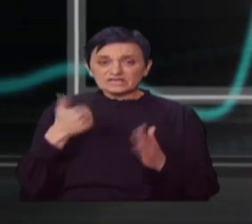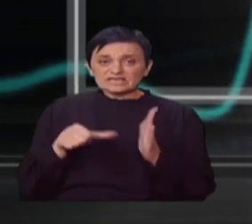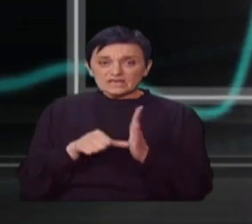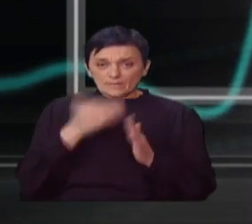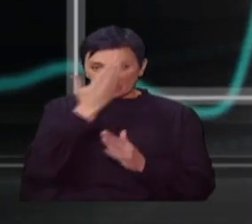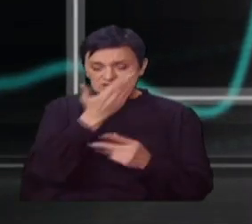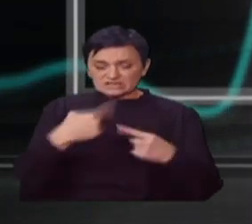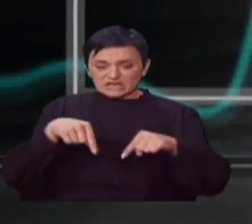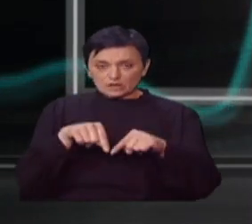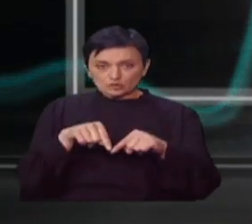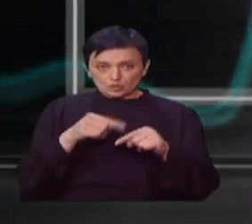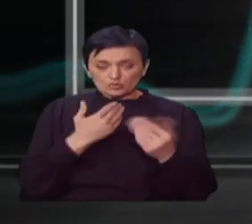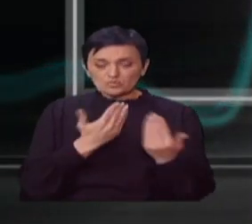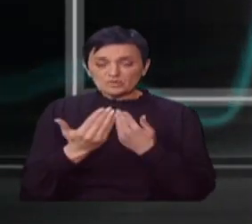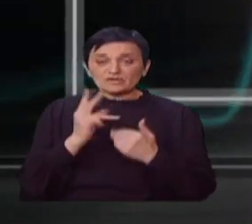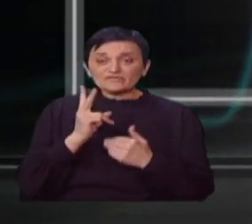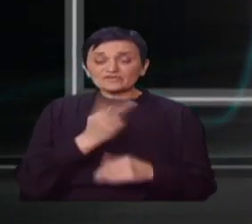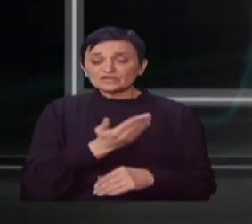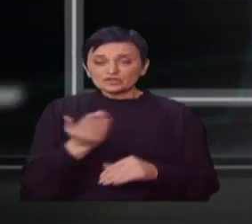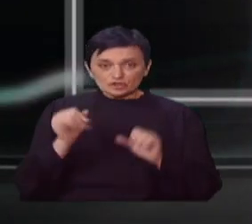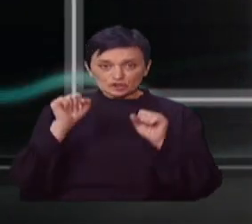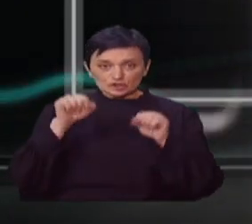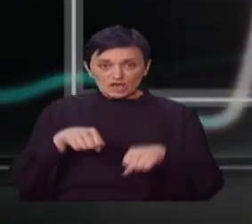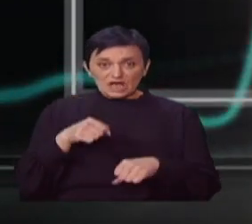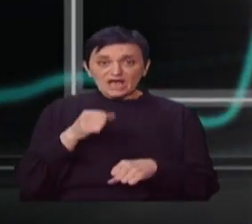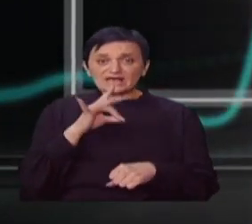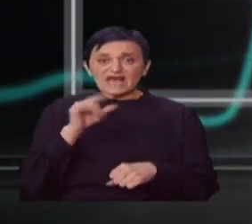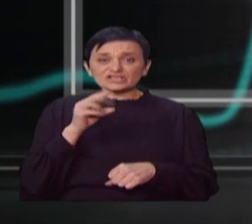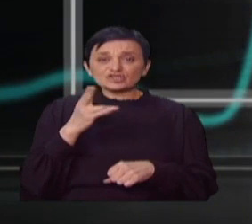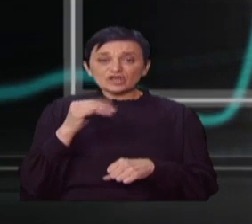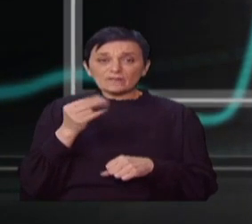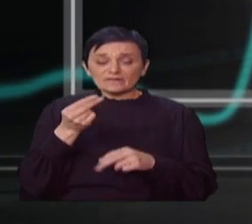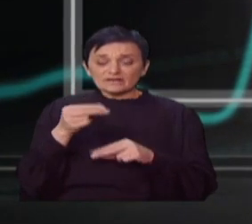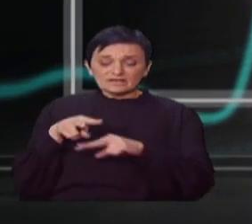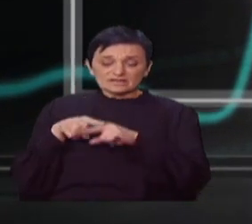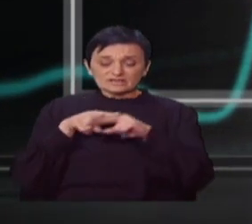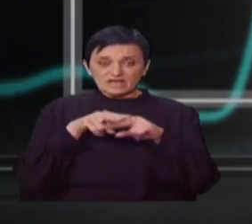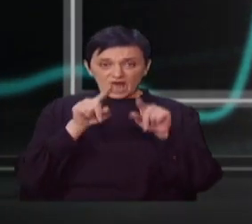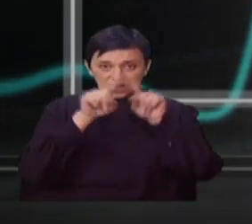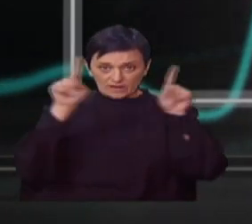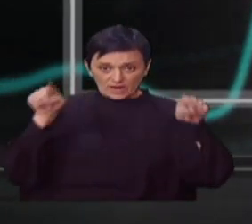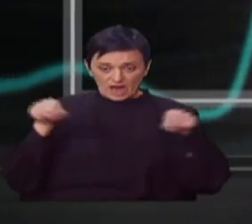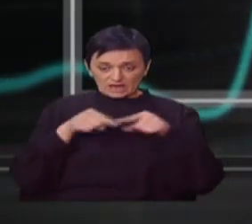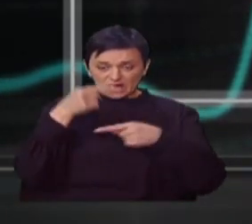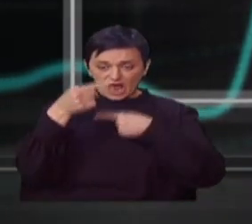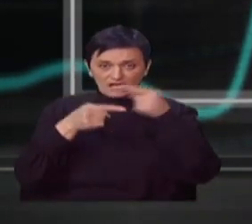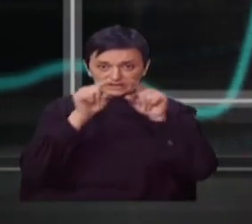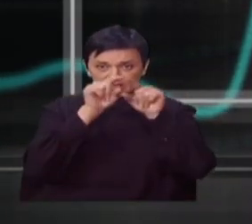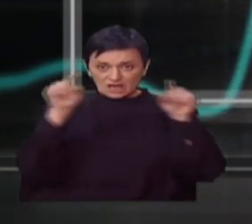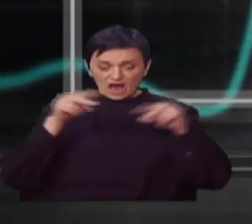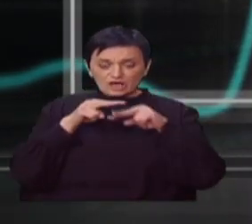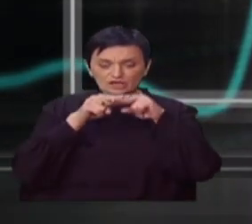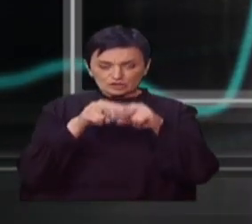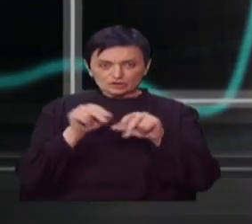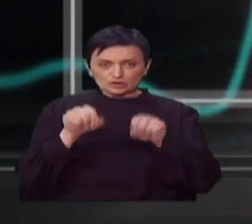დახმარებისთვის საზოგადოებას მიმართავს ყოველას ვისაც შეუძლია რეზი შავლაძის დახმარება თანხის ჩარიცხვა ეკრანზე მითითებულ ანგარიშის ნომრებზე შეუძლია